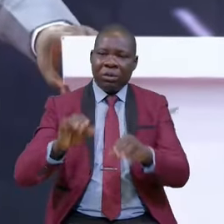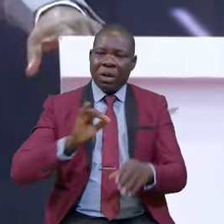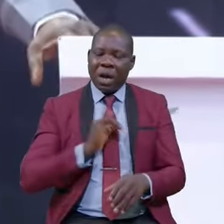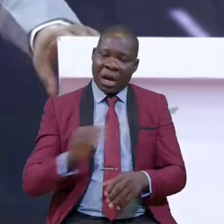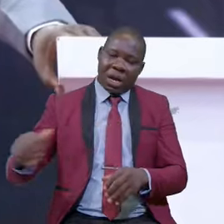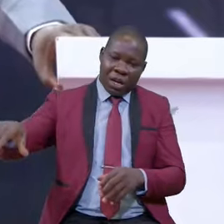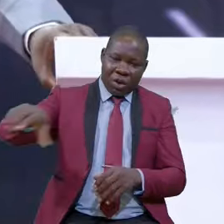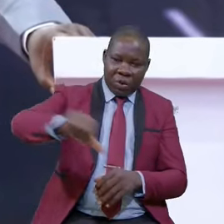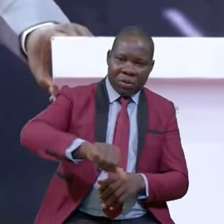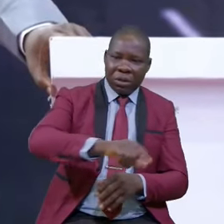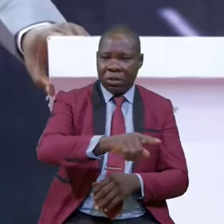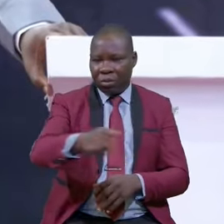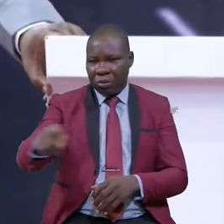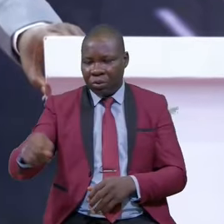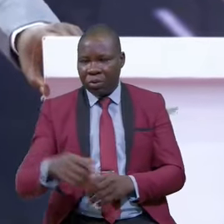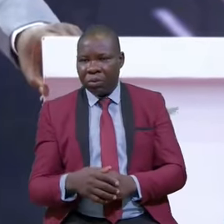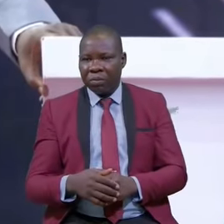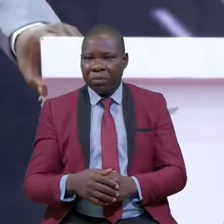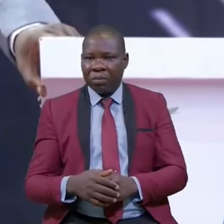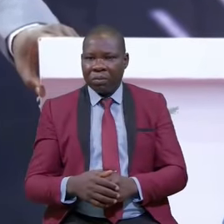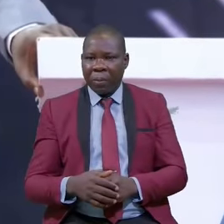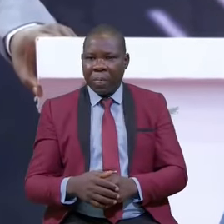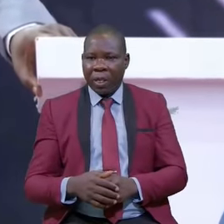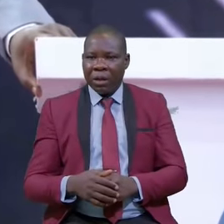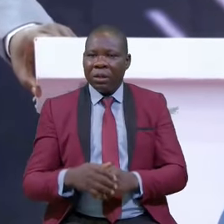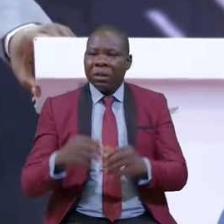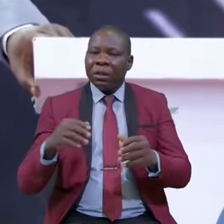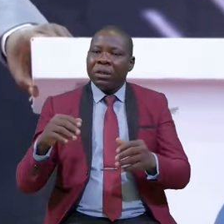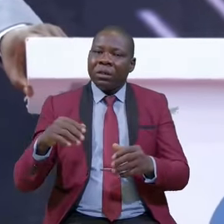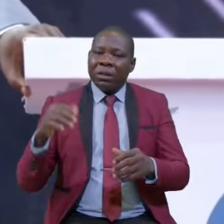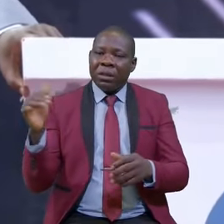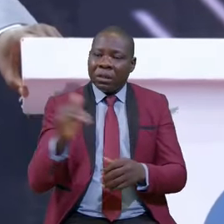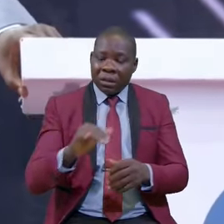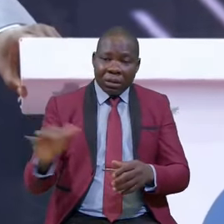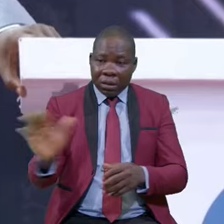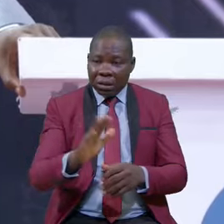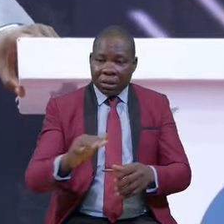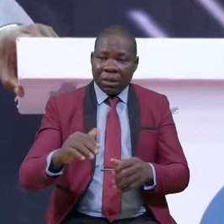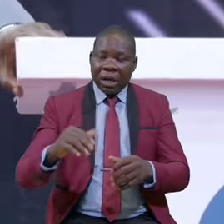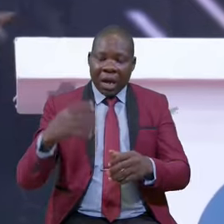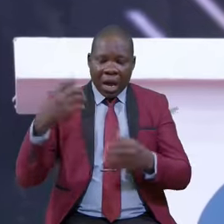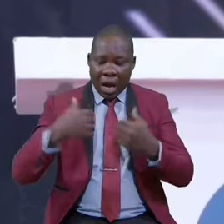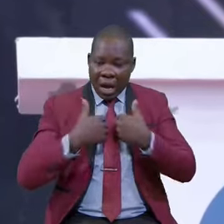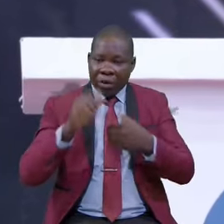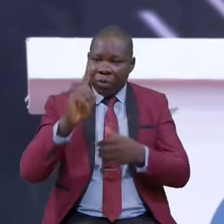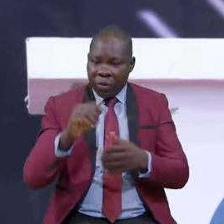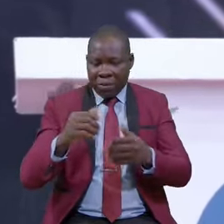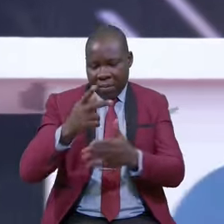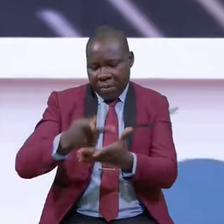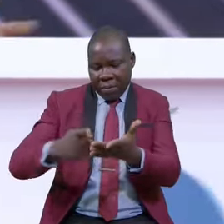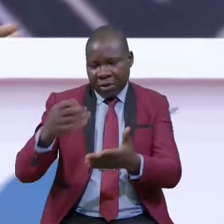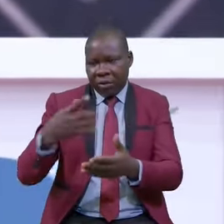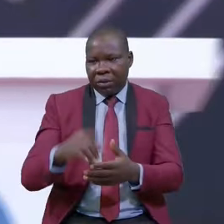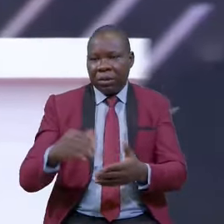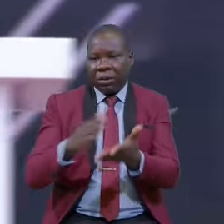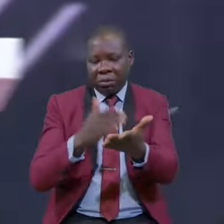Elle aurait une seule face du billet. He didn't wait to elle n'a pas attendu pour entendre l'autre côté. And goes about, et elle